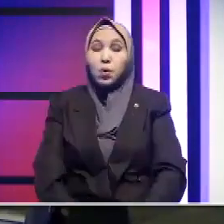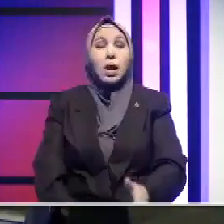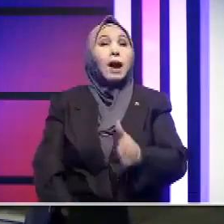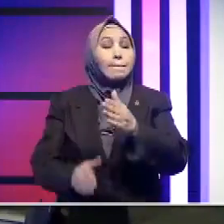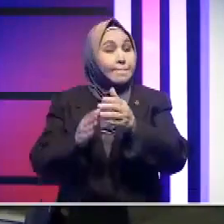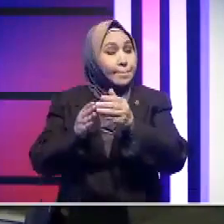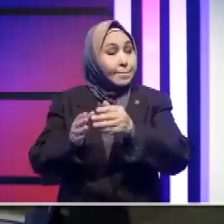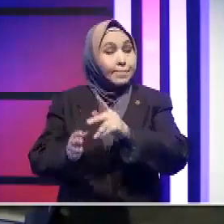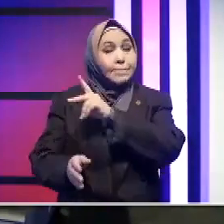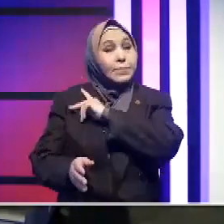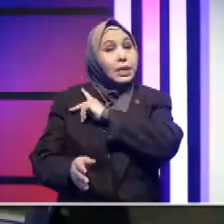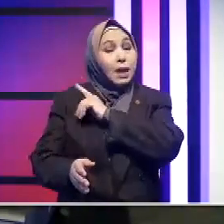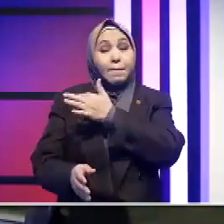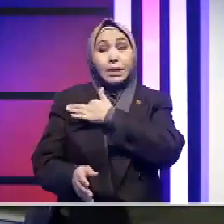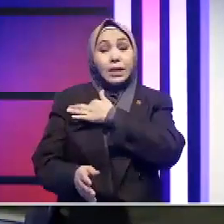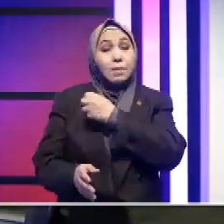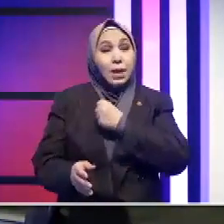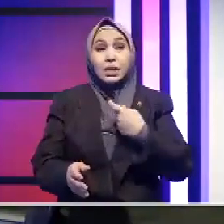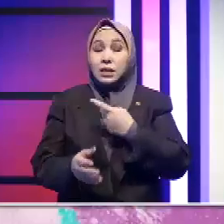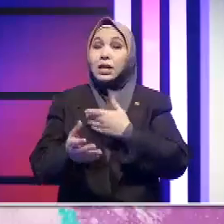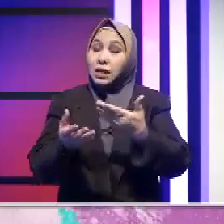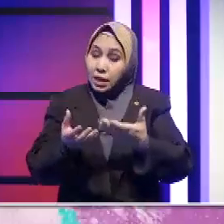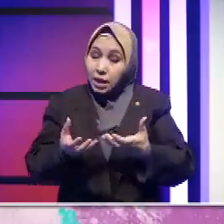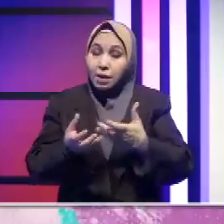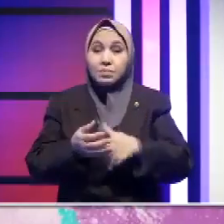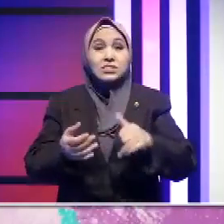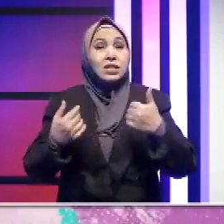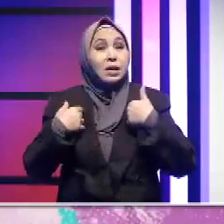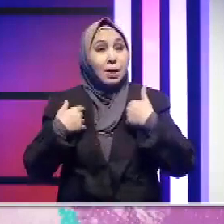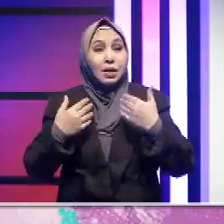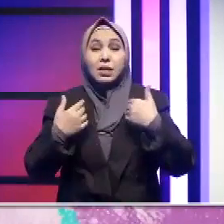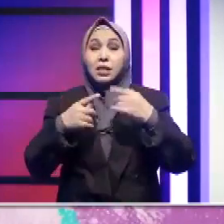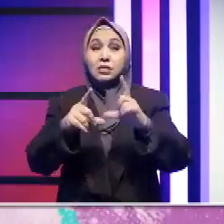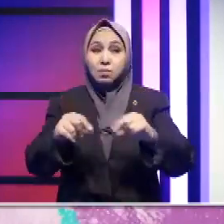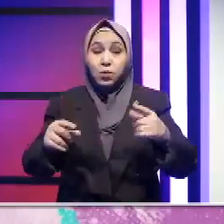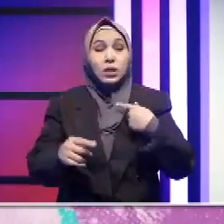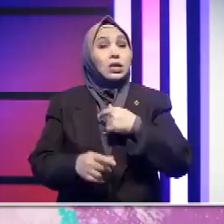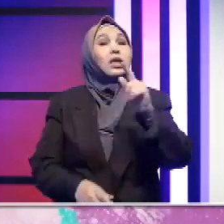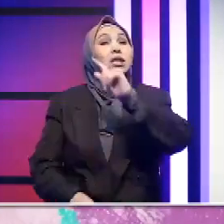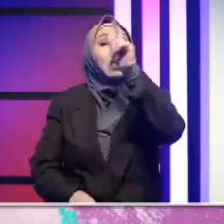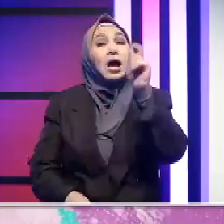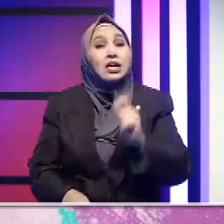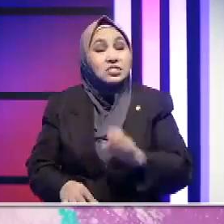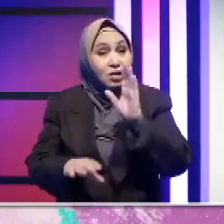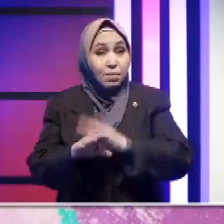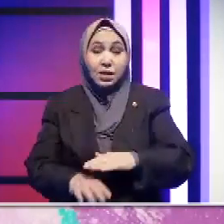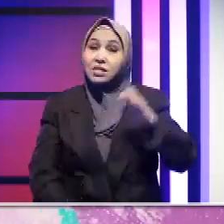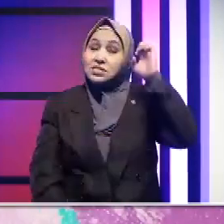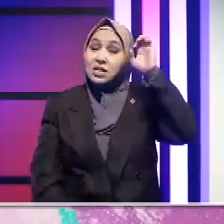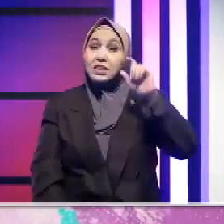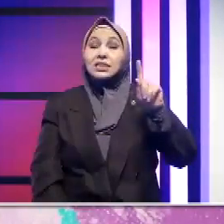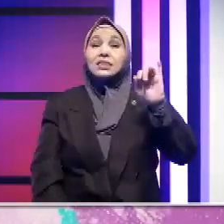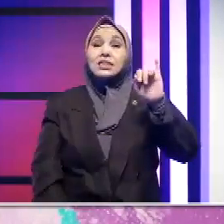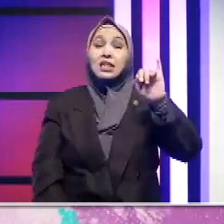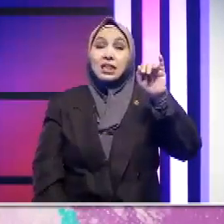beriman ketika tentang iman ini kita ingin bersama dengan jkj yang berada di Tokyo saja ya Subhanallah kita bertanya kepada JYJ Ceritakan